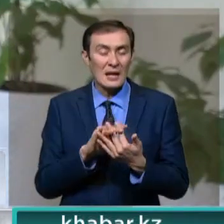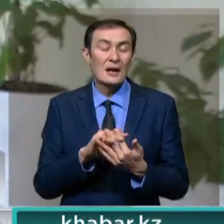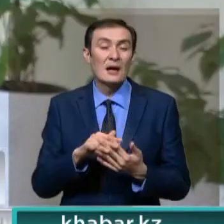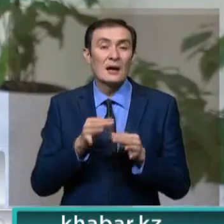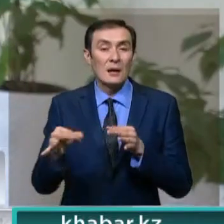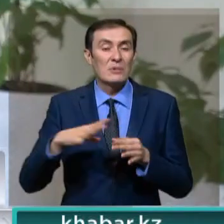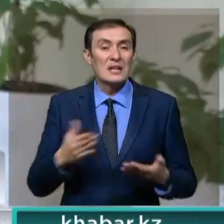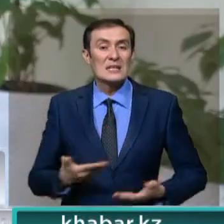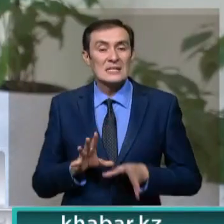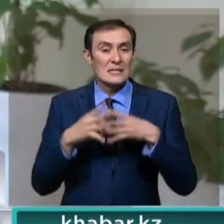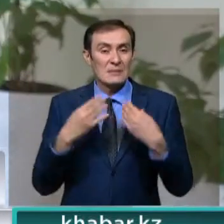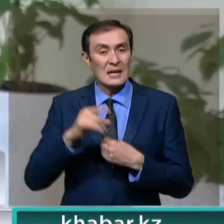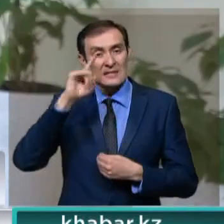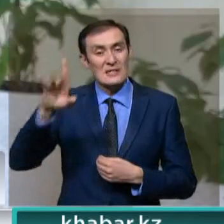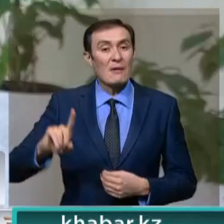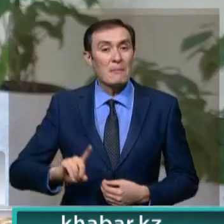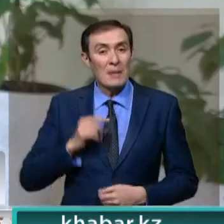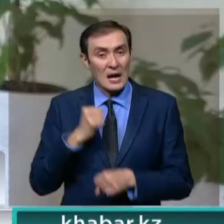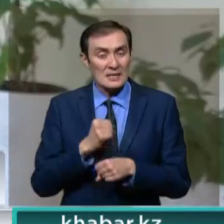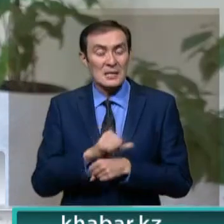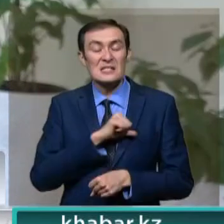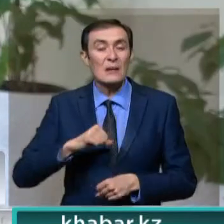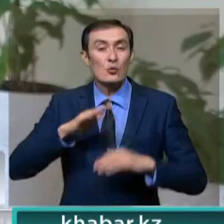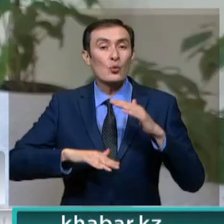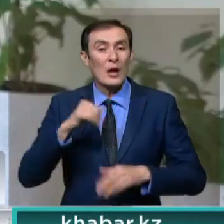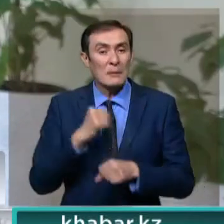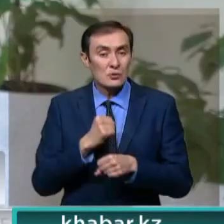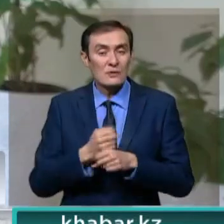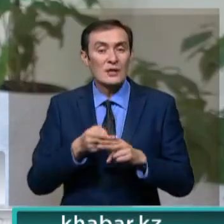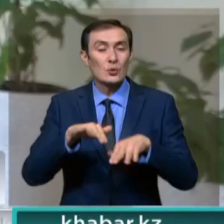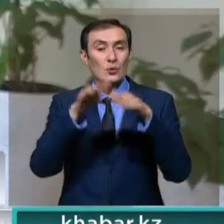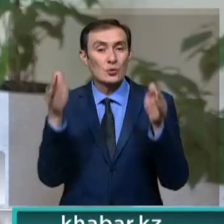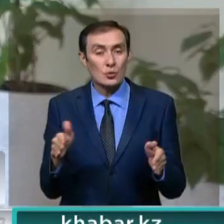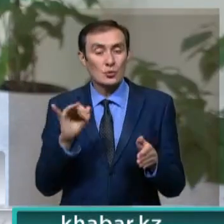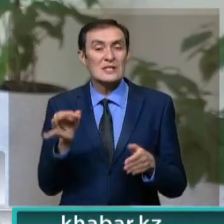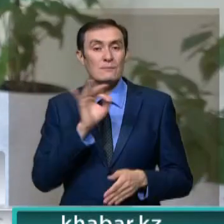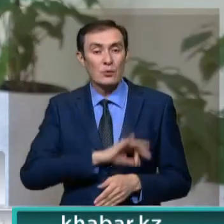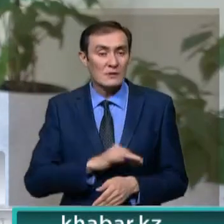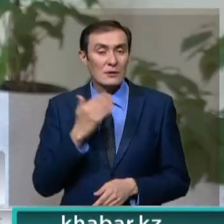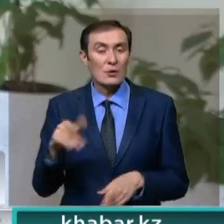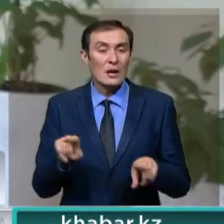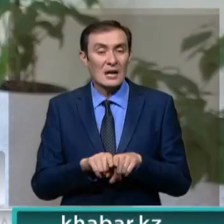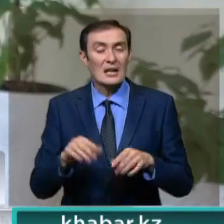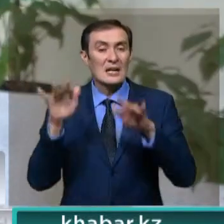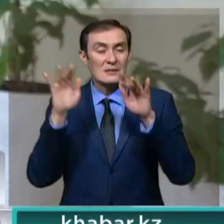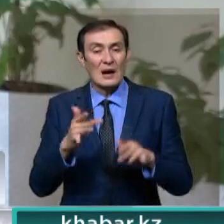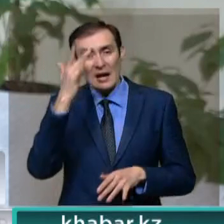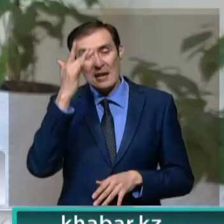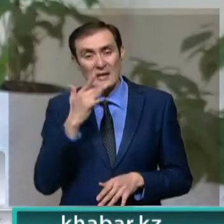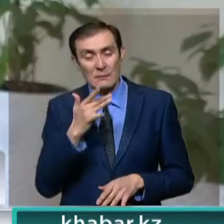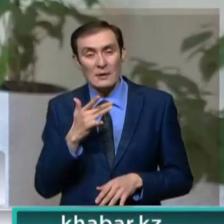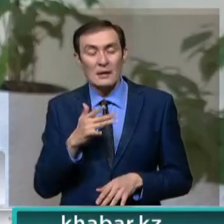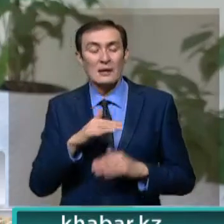Мангистауского района жила семья известного мастера. Он собственными руками создал эту юрту и использовал ее на зимовке, а лето на